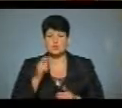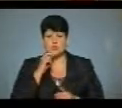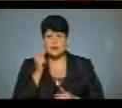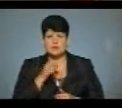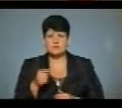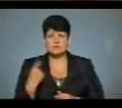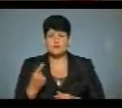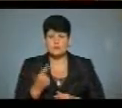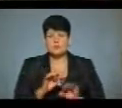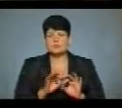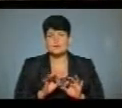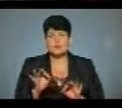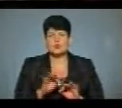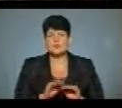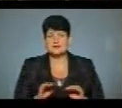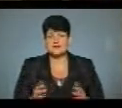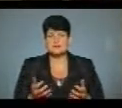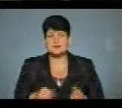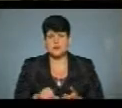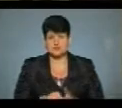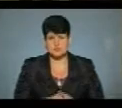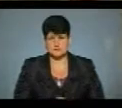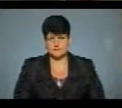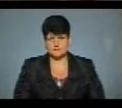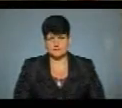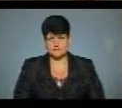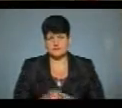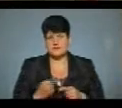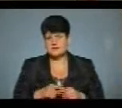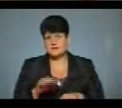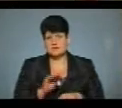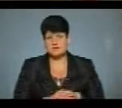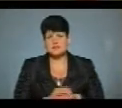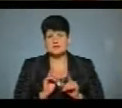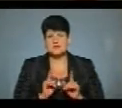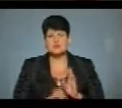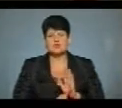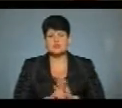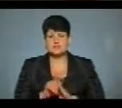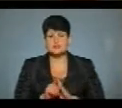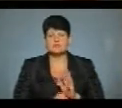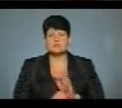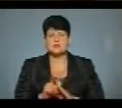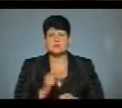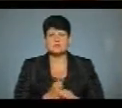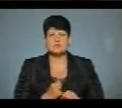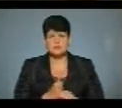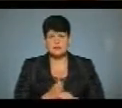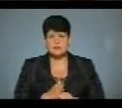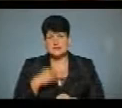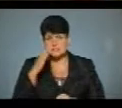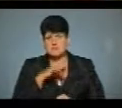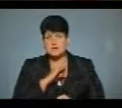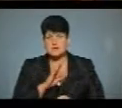області Ірина Демкура розповіла про дітей, які взяли участь. Це фактично такий тільки початок, тому що ми почали працювати з